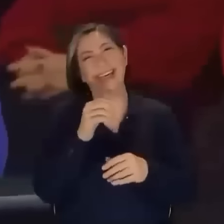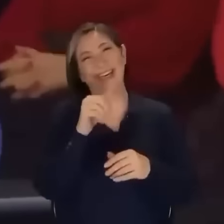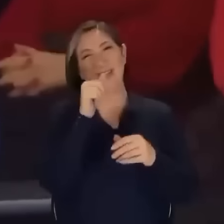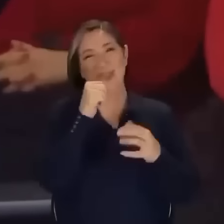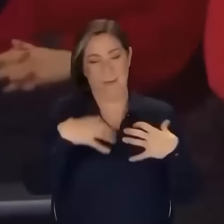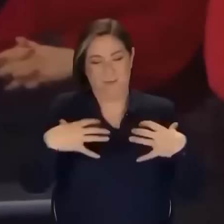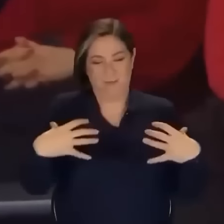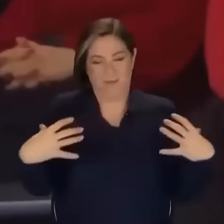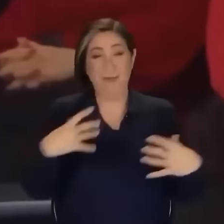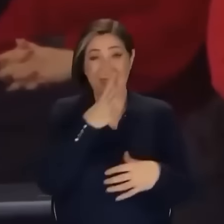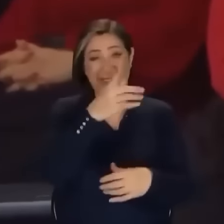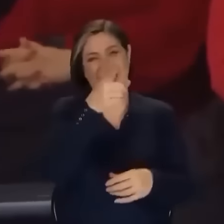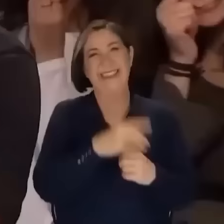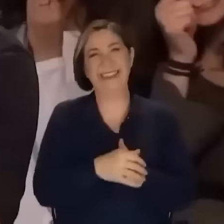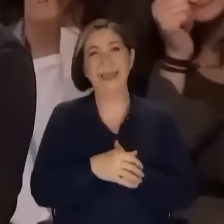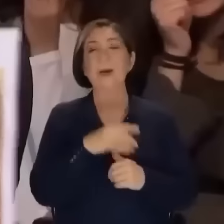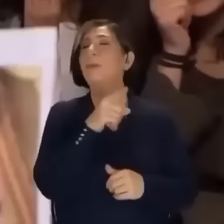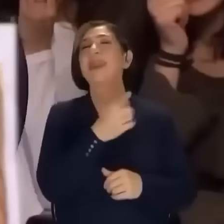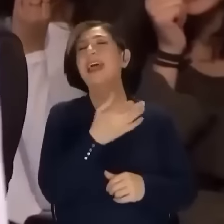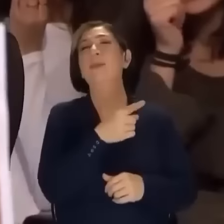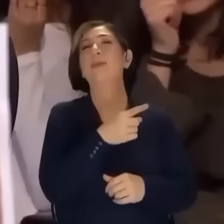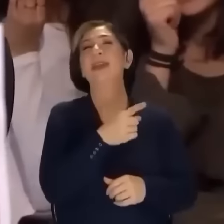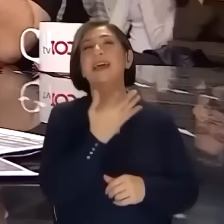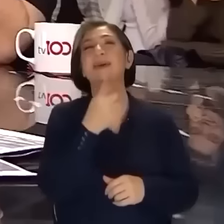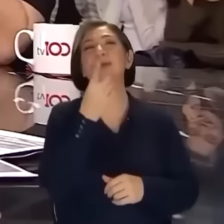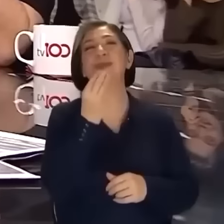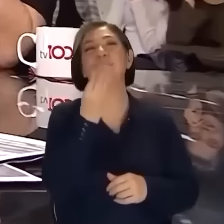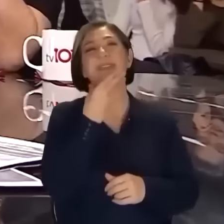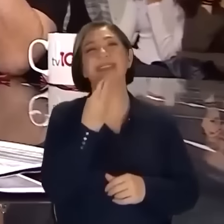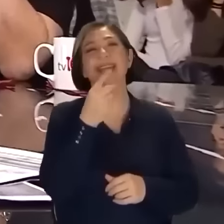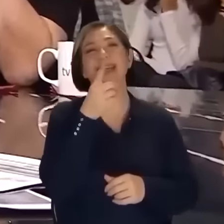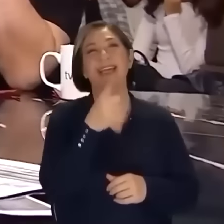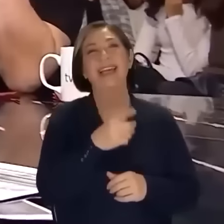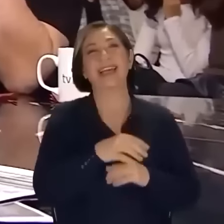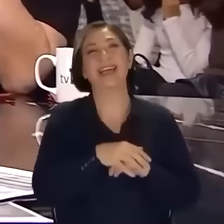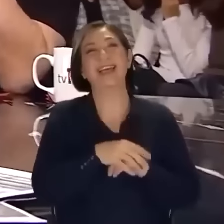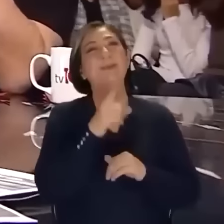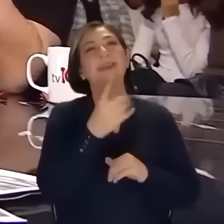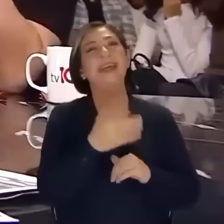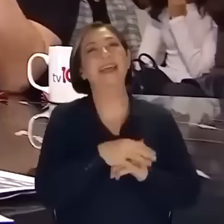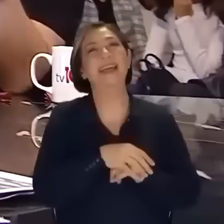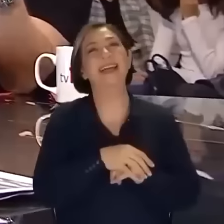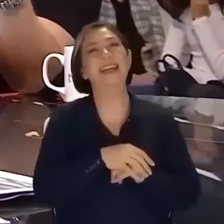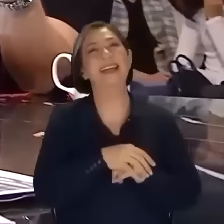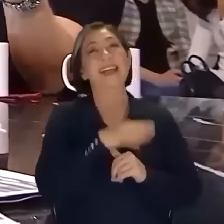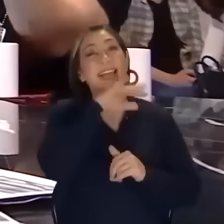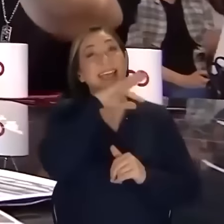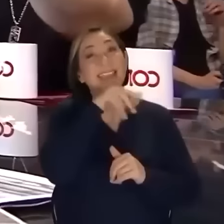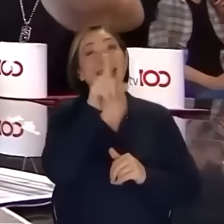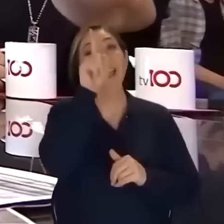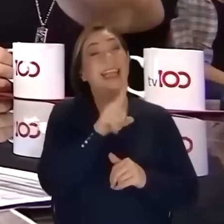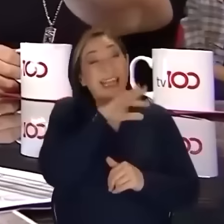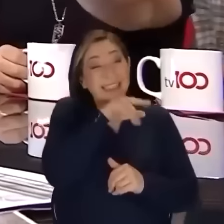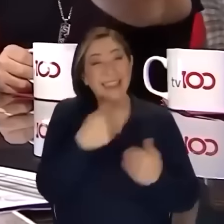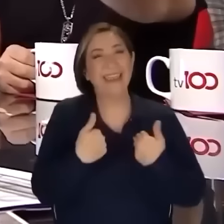var tanırsın o ödemi bu ne bu ne bu ne bu çok bu çok güzel Gel GİS Ay bu ne yaşlılık